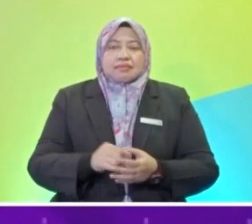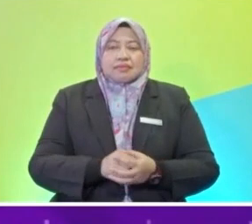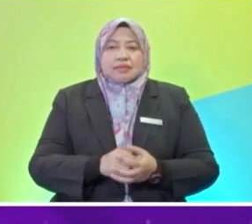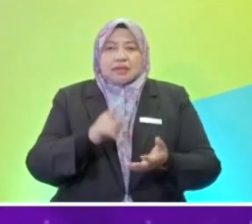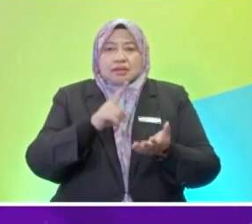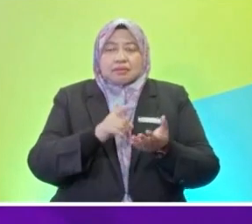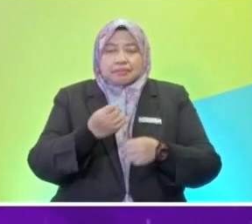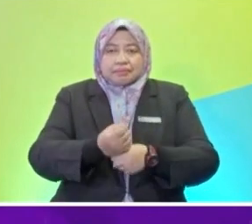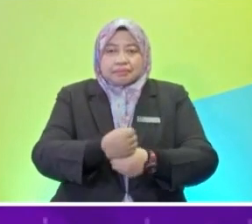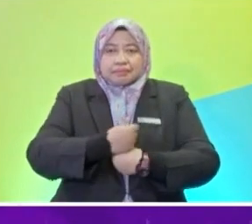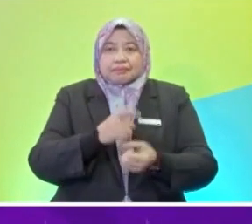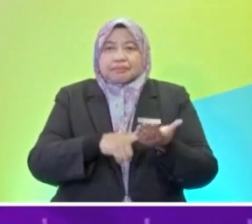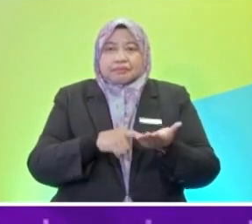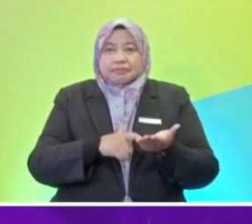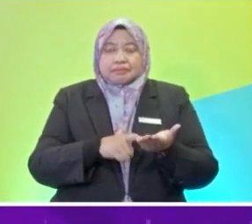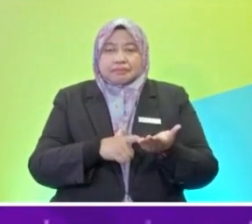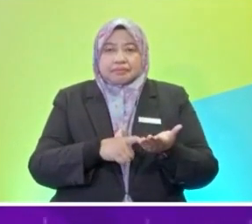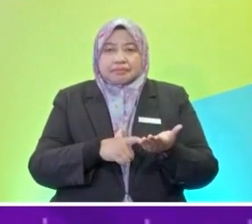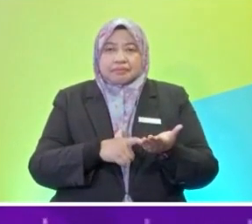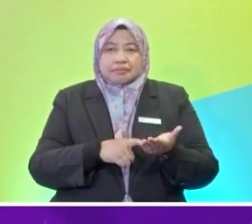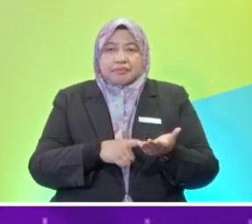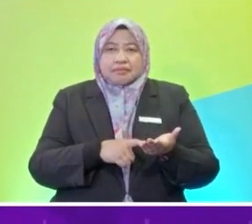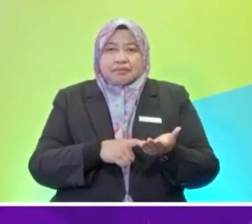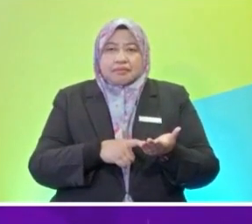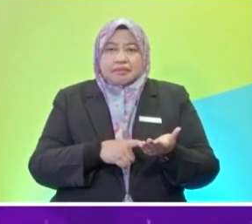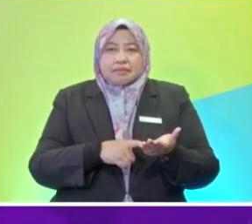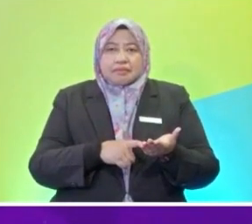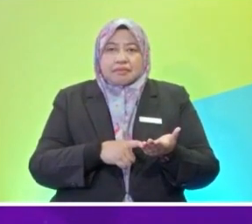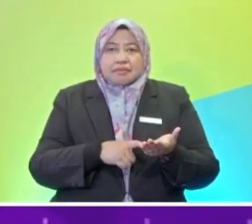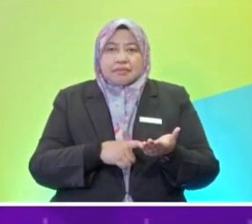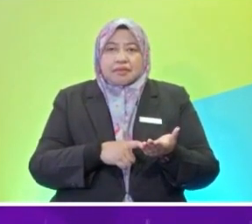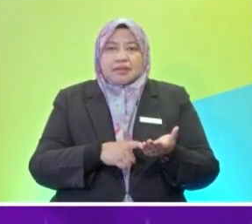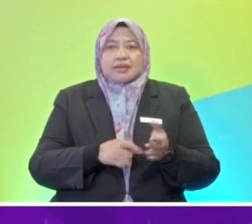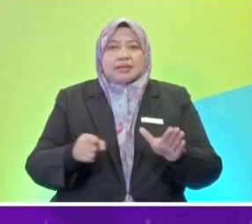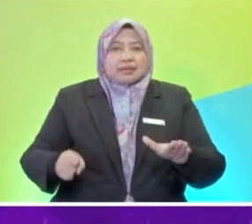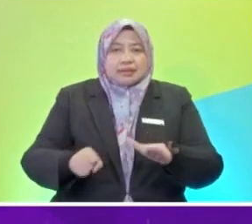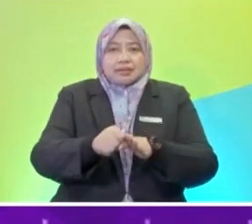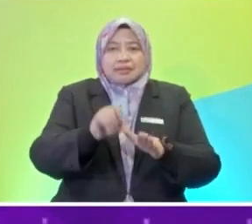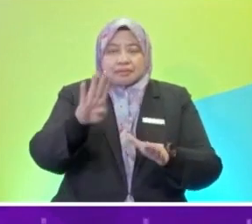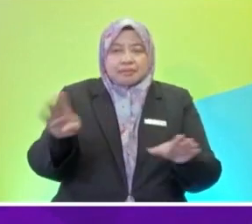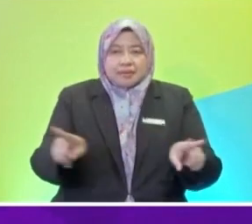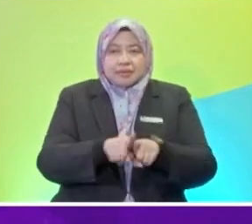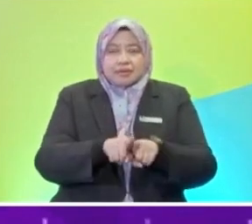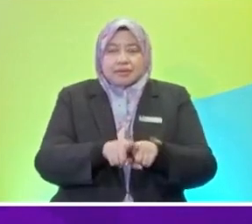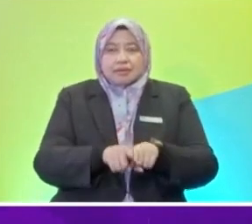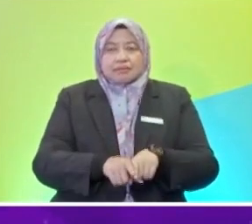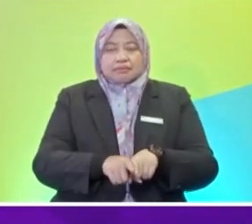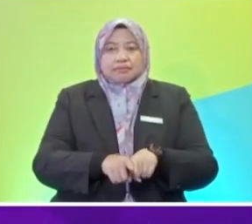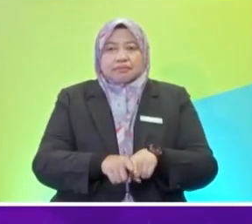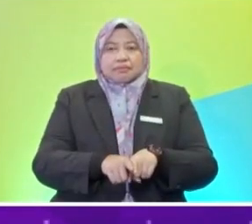bentuk apa Masa Kila segi empat sama segi empat sama